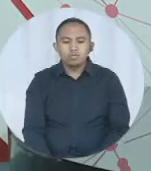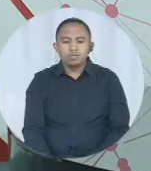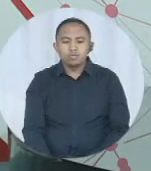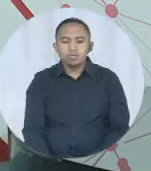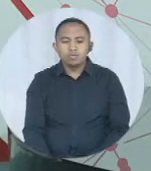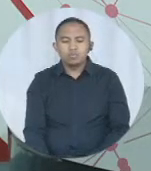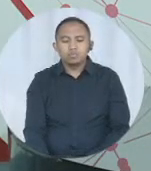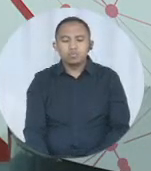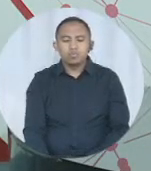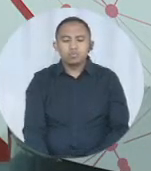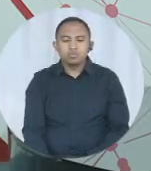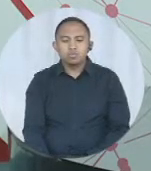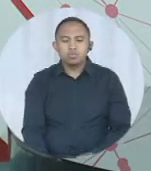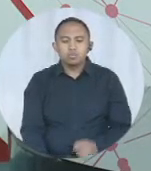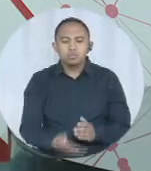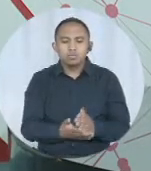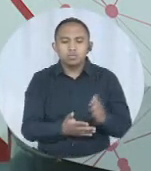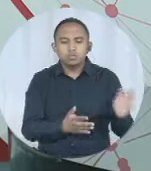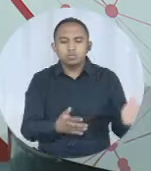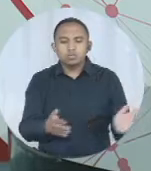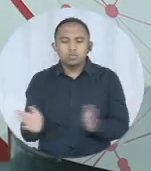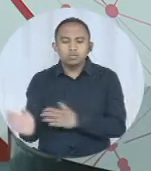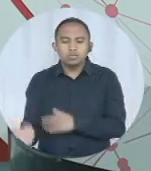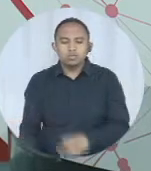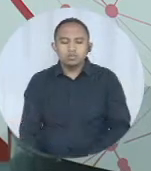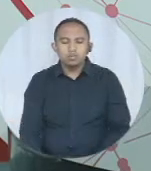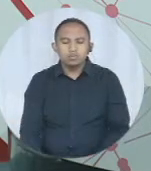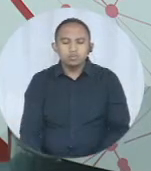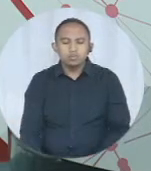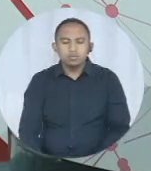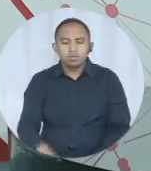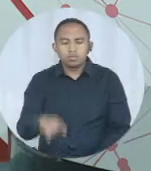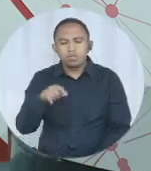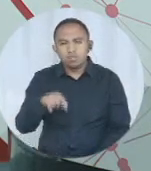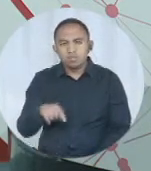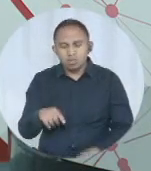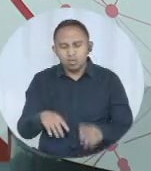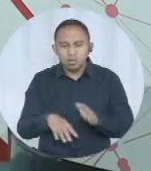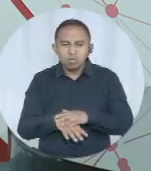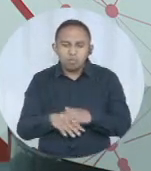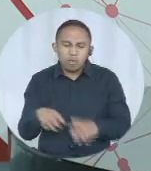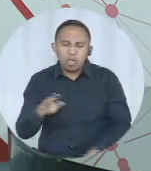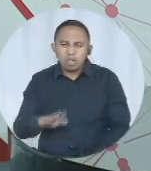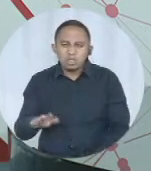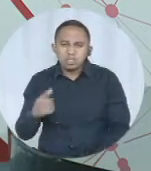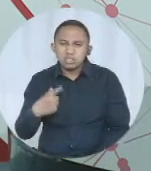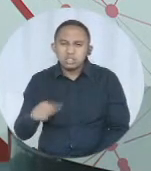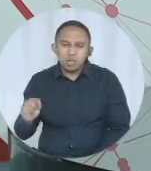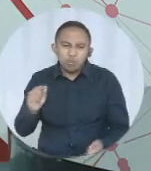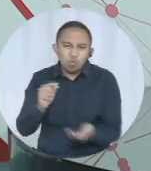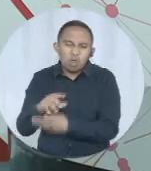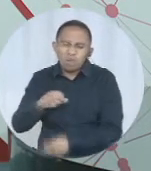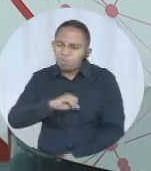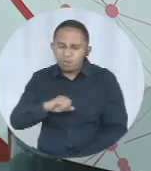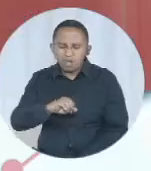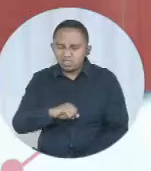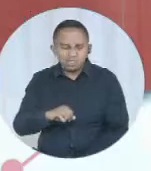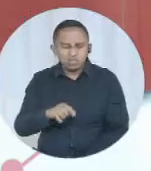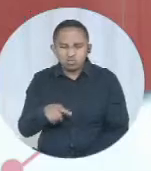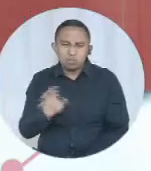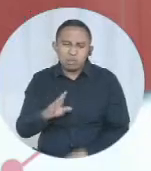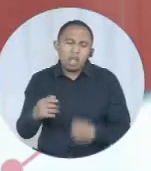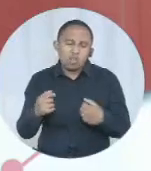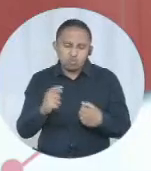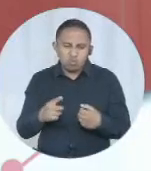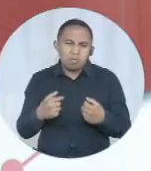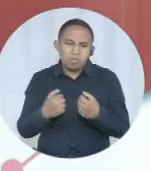Izay ny momba ny tarimariky iny izany fa iresaka ady amin'ny fampiasana zaza tsy ampitoana indray isika amin'ity vaovao manaraka ity tomboka amin'ny